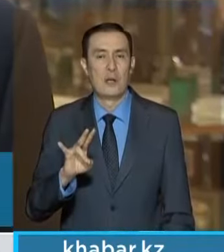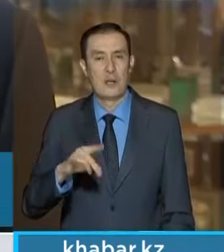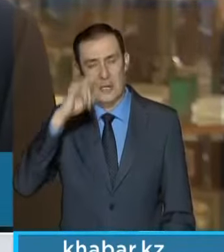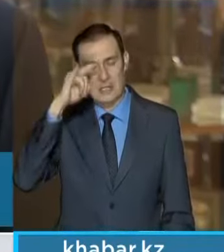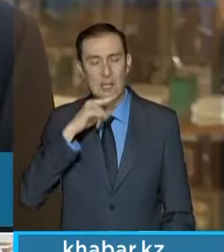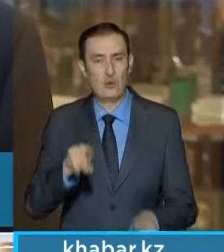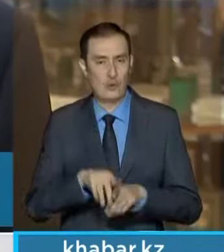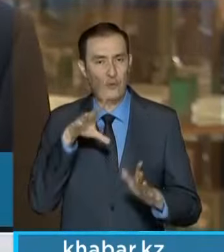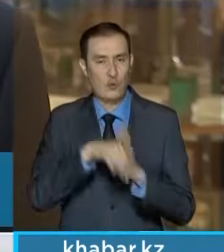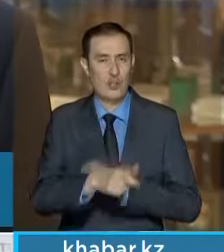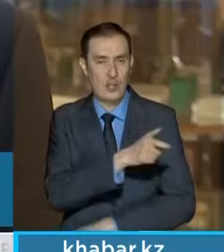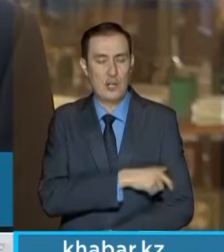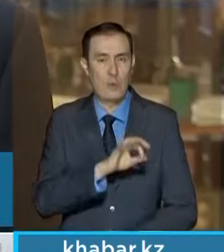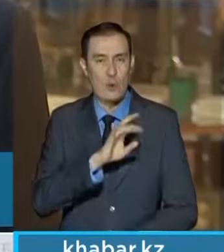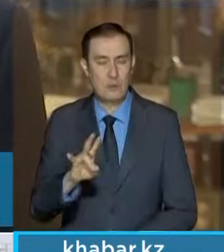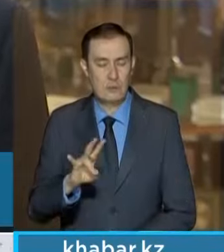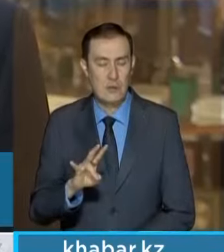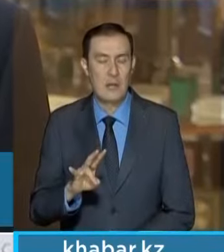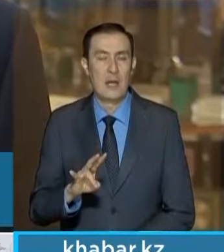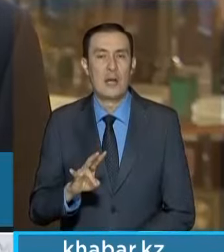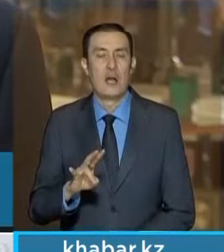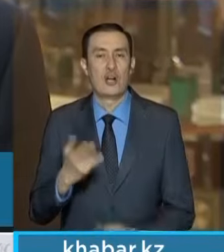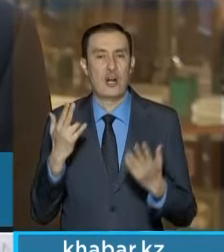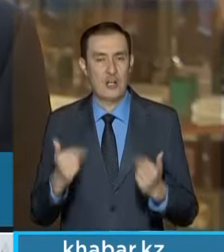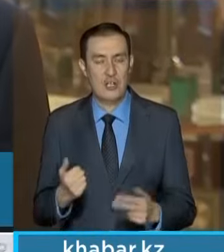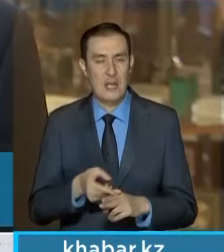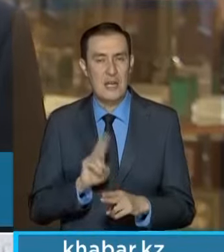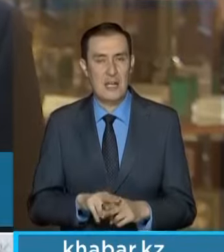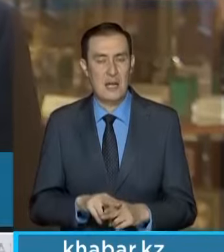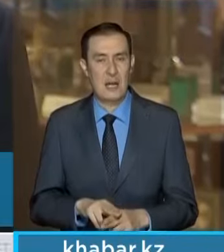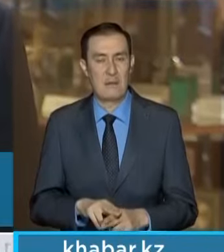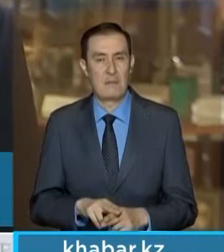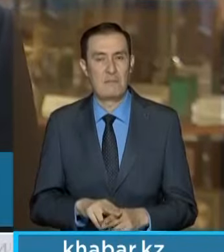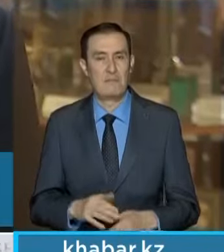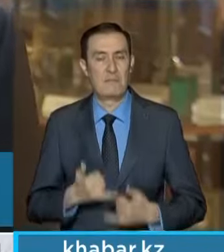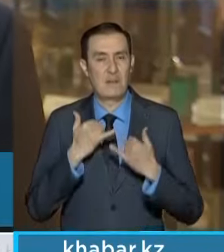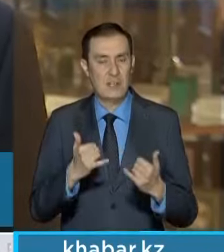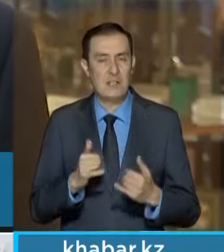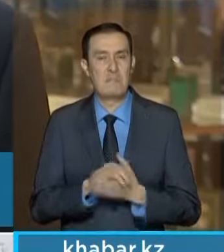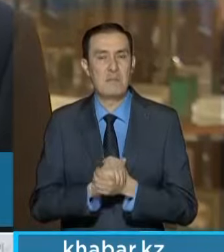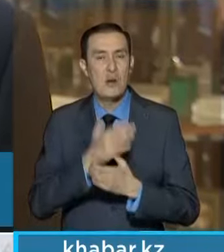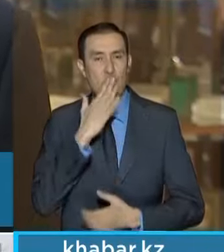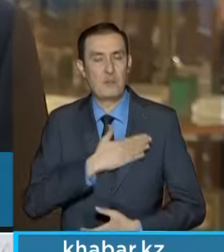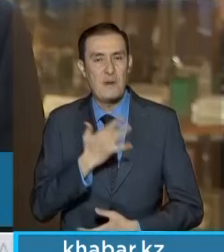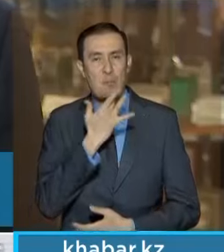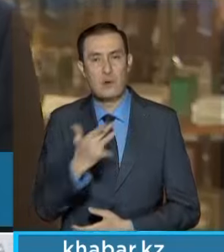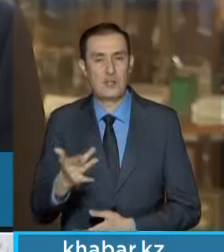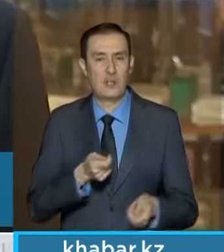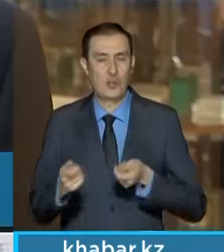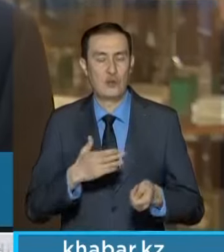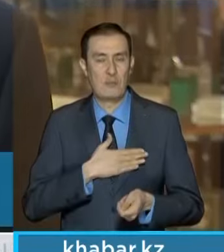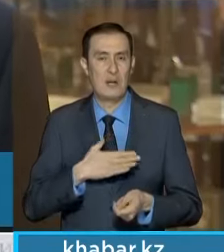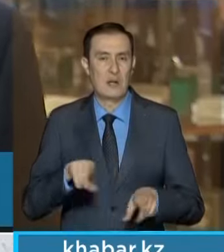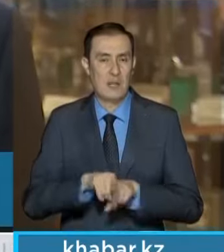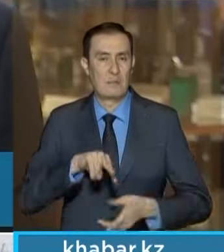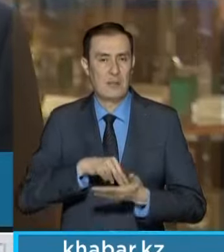Казахстан является членом ООН. Это раз. Второе, конечно же, это приверженность миролюбивой политике Казахстана, что мы себя